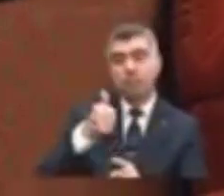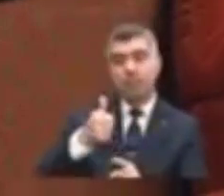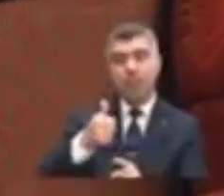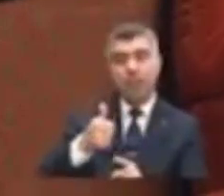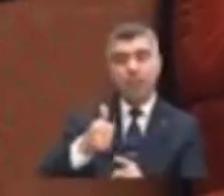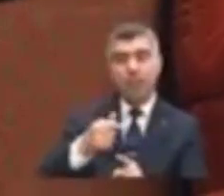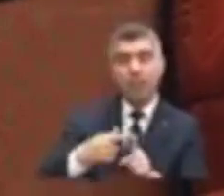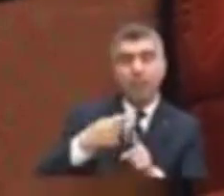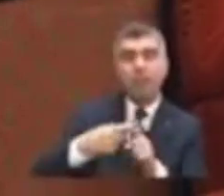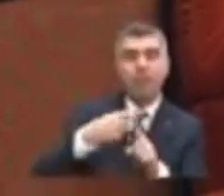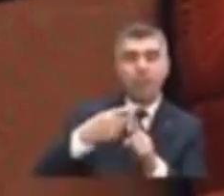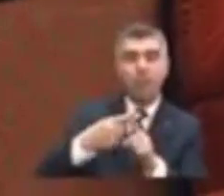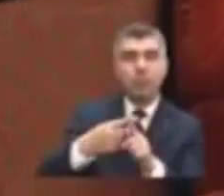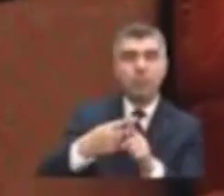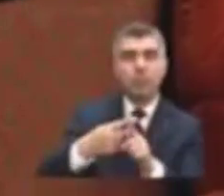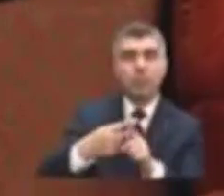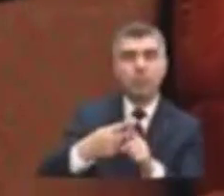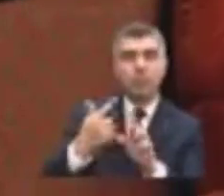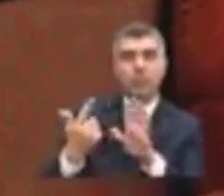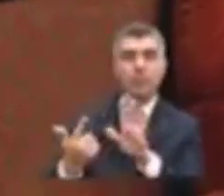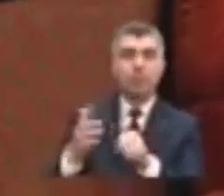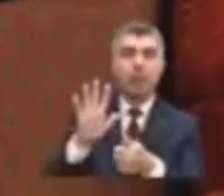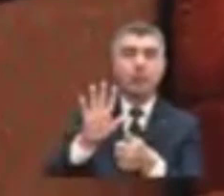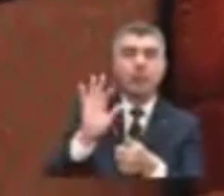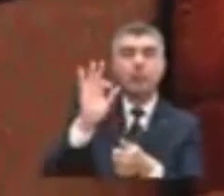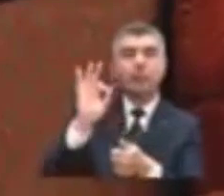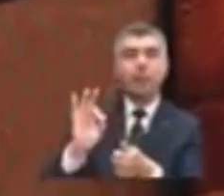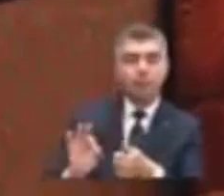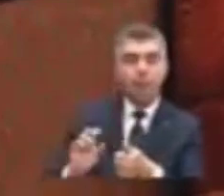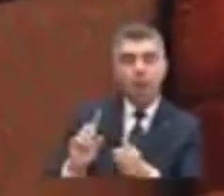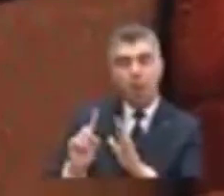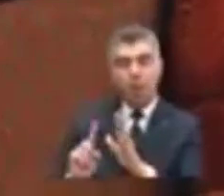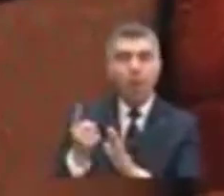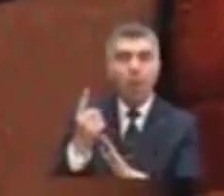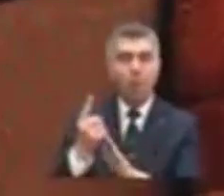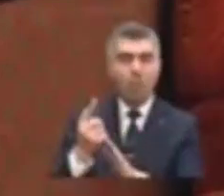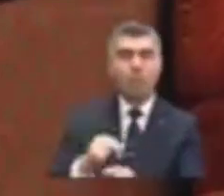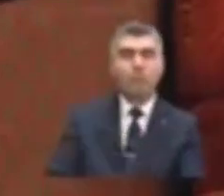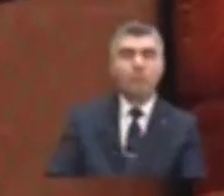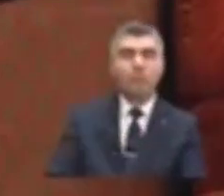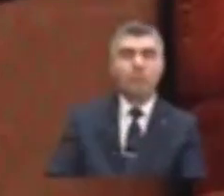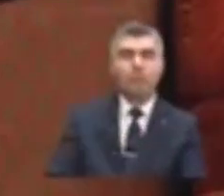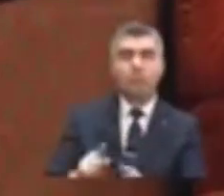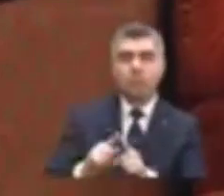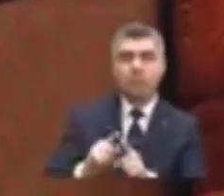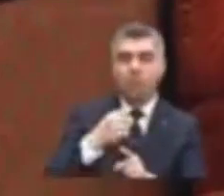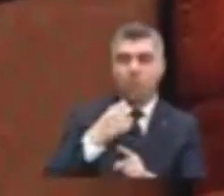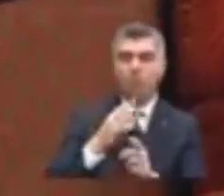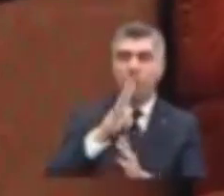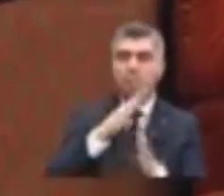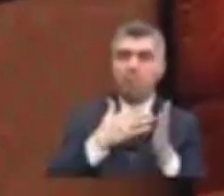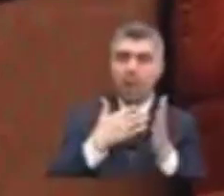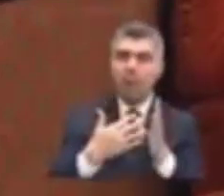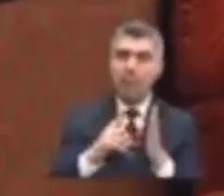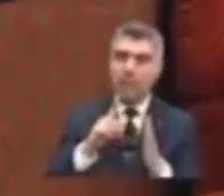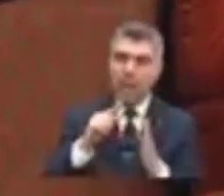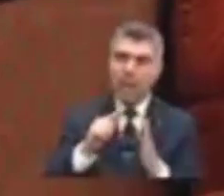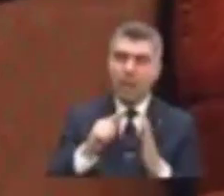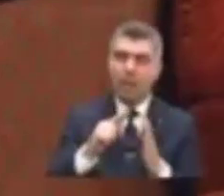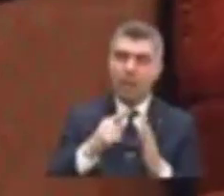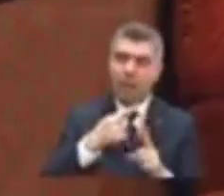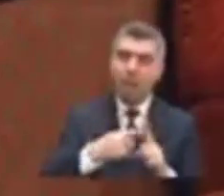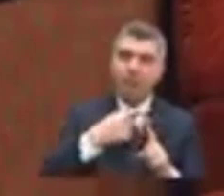أننا نوصلوا لهاد النسبة 67% كمرحلة أولى، وبالتالي فهنالك برنامج خاص في هذا الإطار،